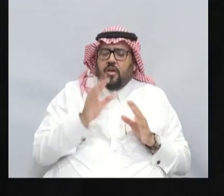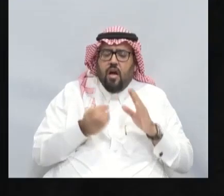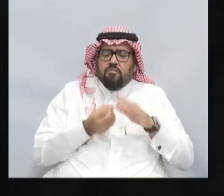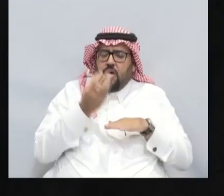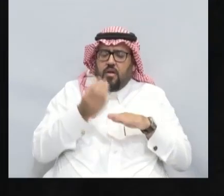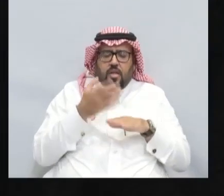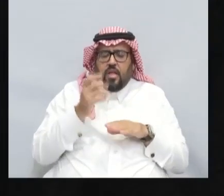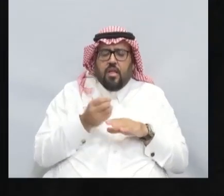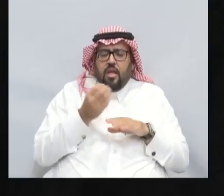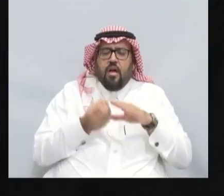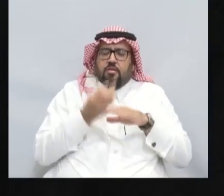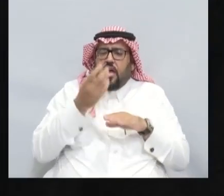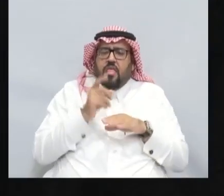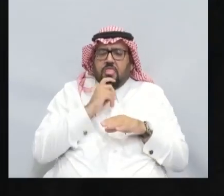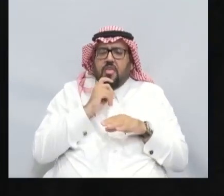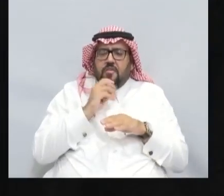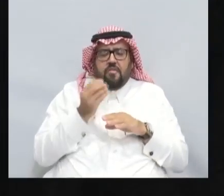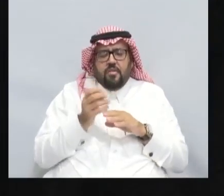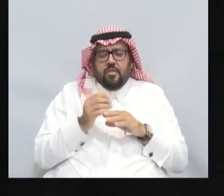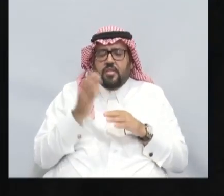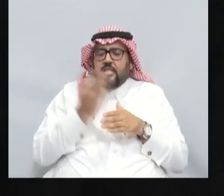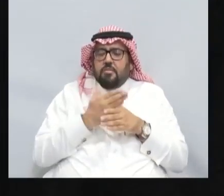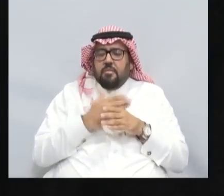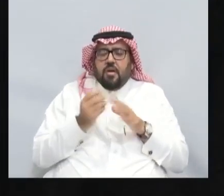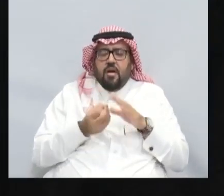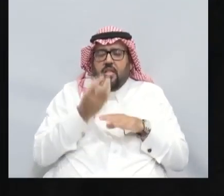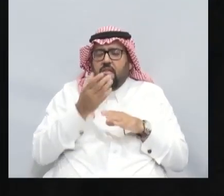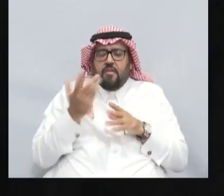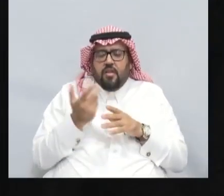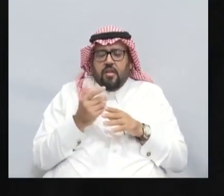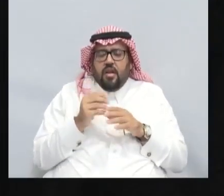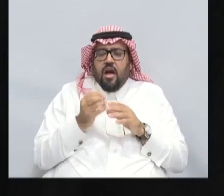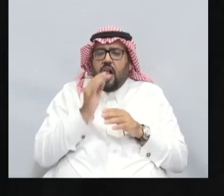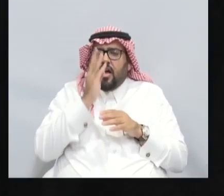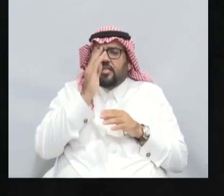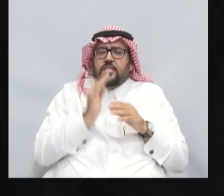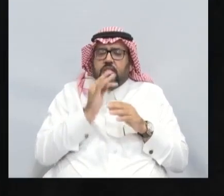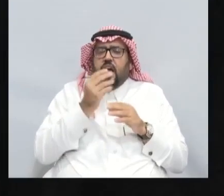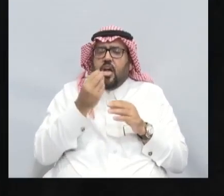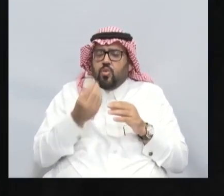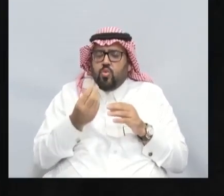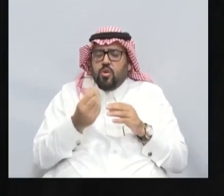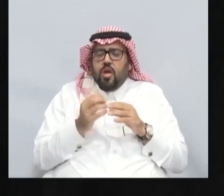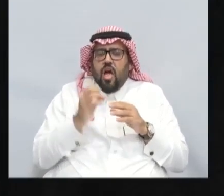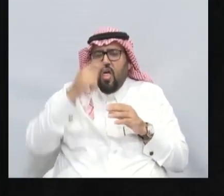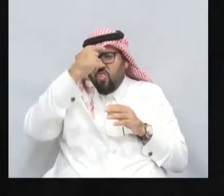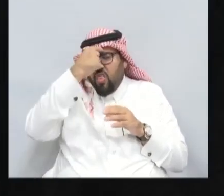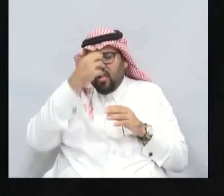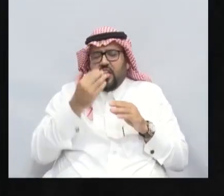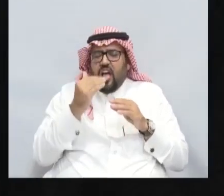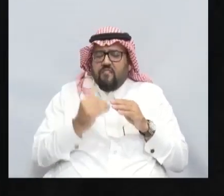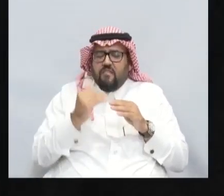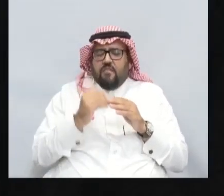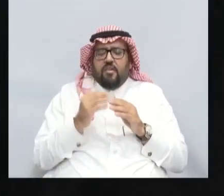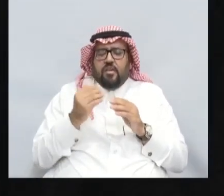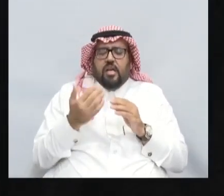ماذا؟ ثوران. لماذا هي أقل البراكين ثورانات؟ غازات فيها قليلة أيضا كذلك، ضغط الغاز فيها قليل، لذلك